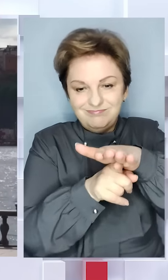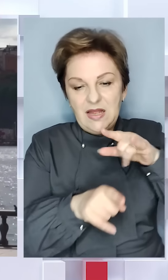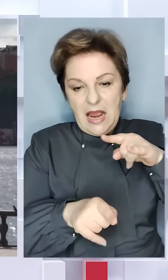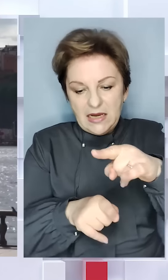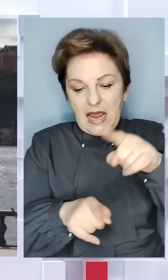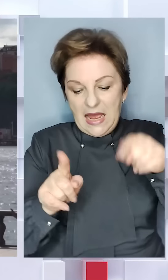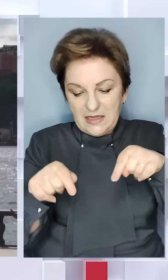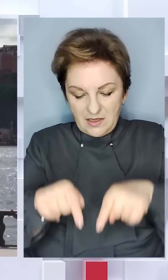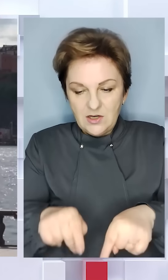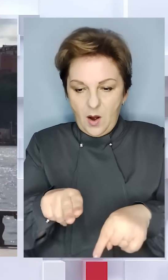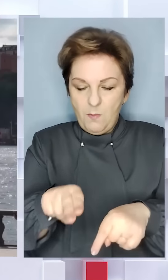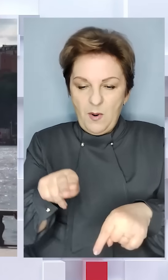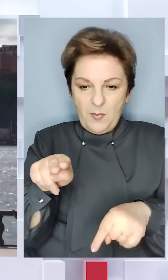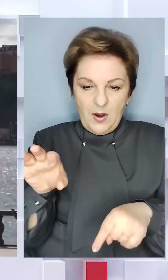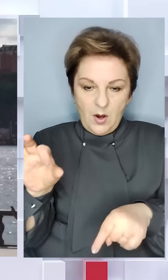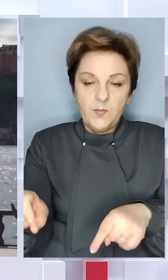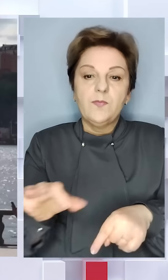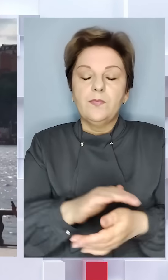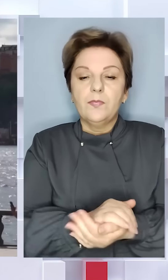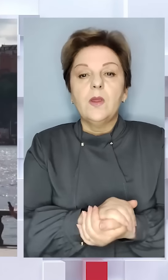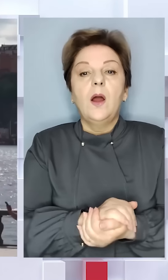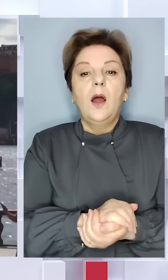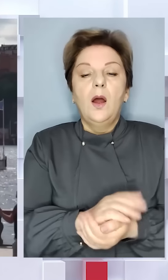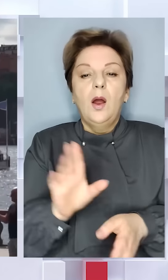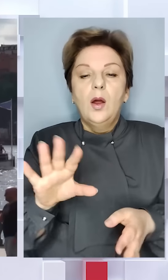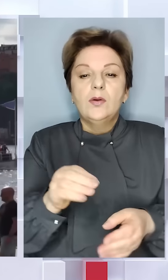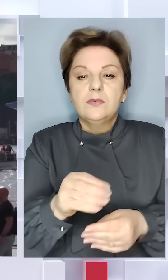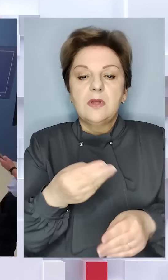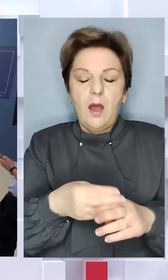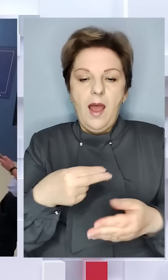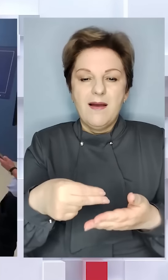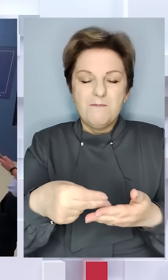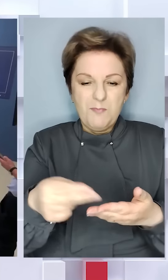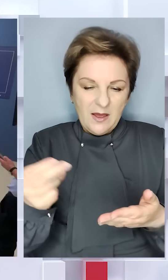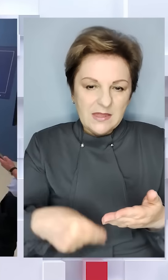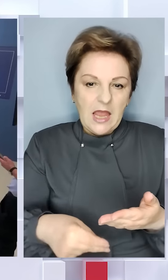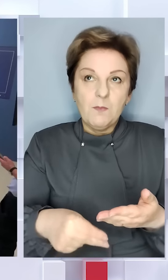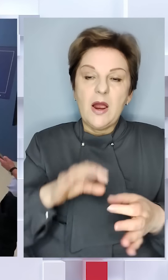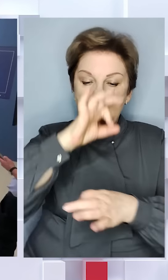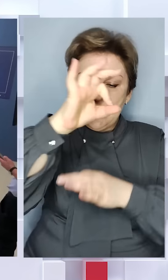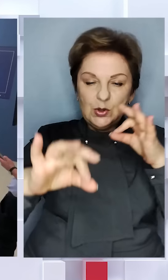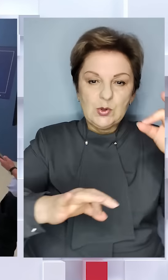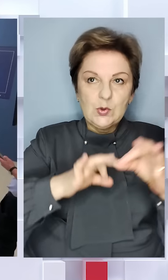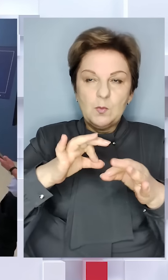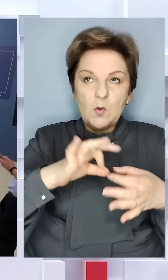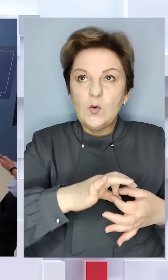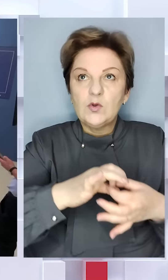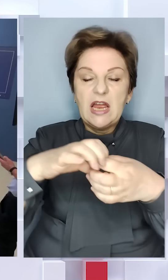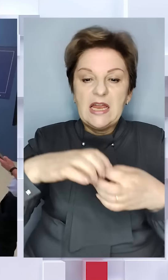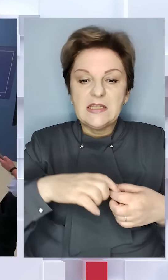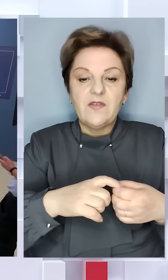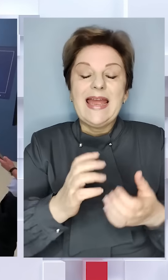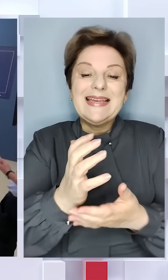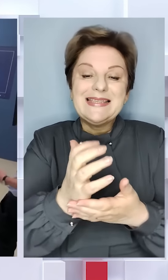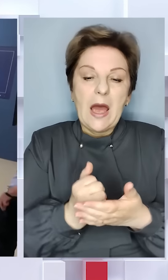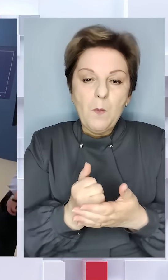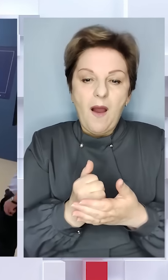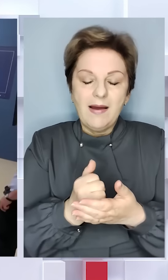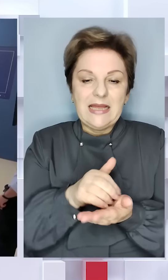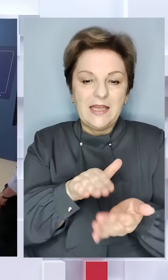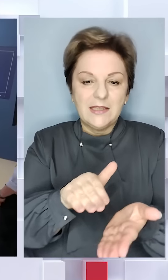наземних системах ППО, термінали з підпискою на супутниковий зв'язок і увесь свій запас бронетранспортерів